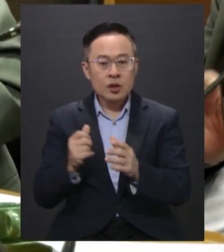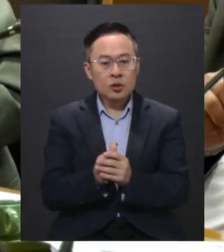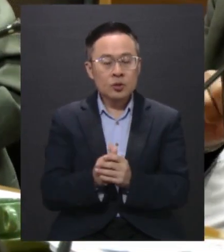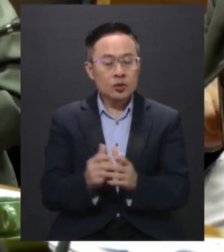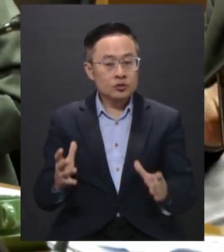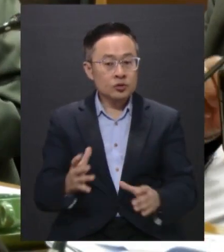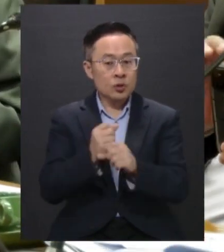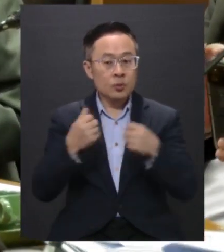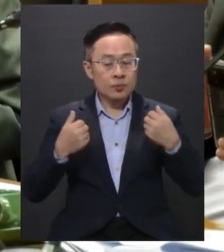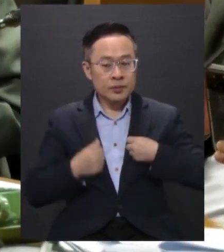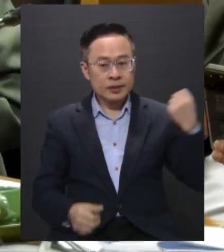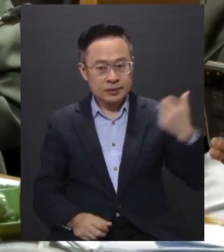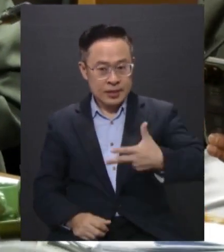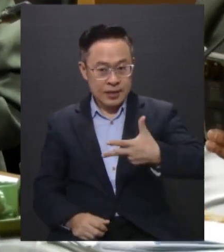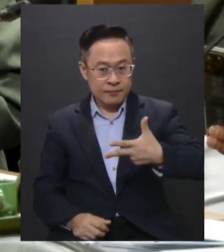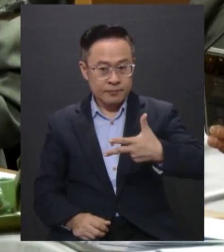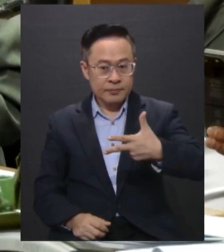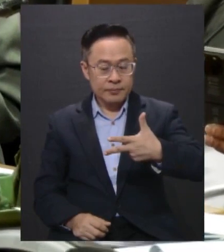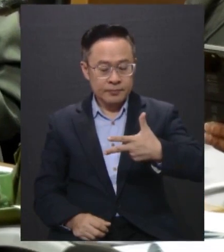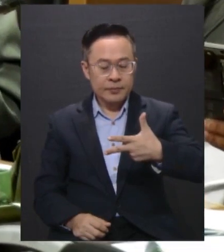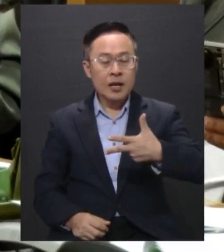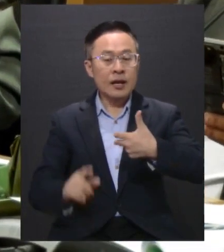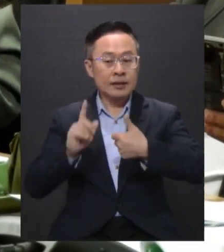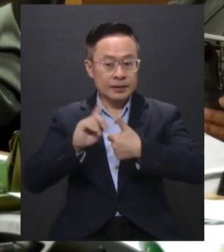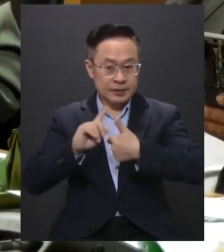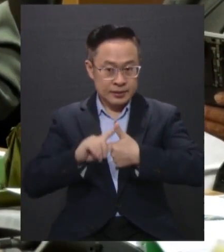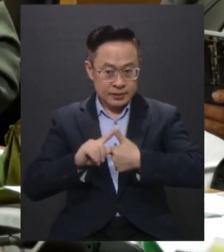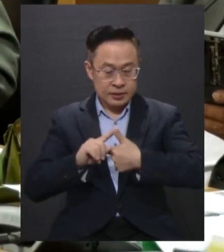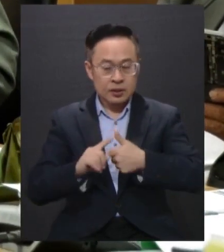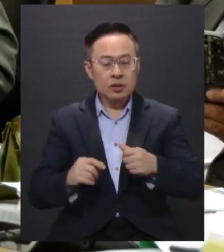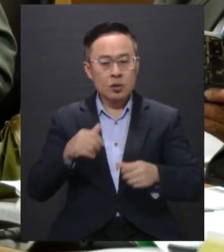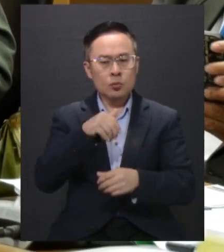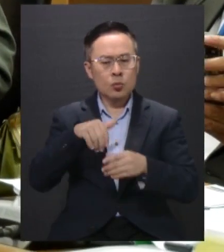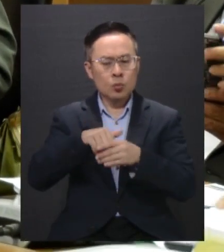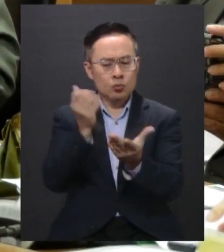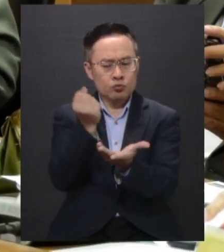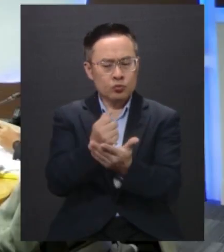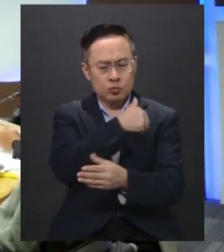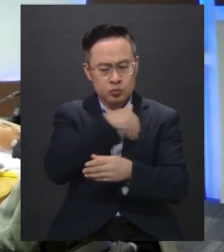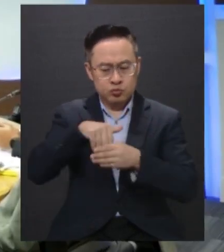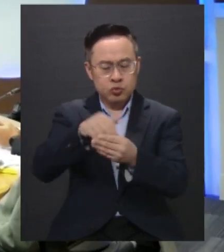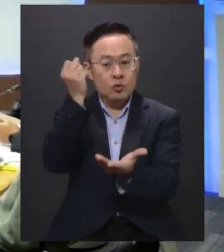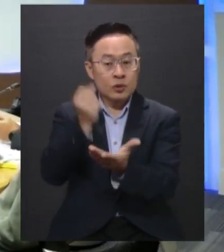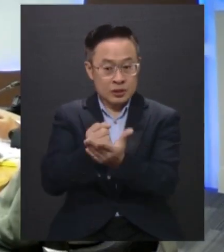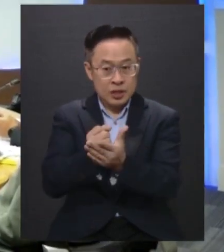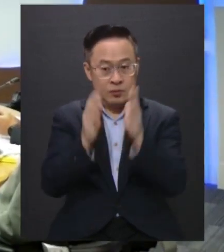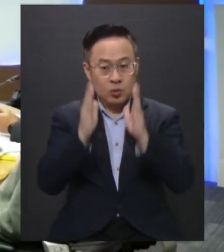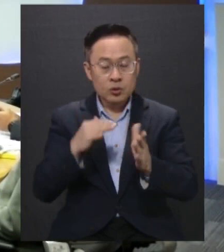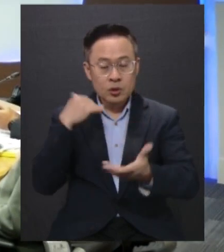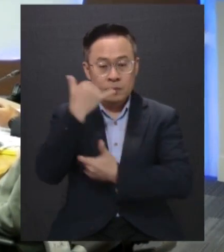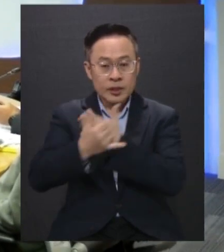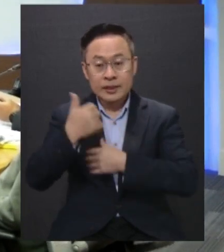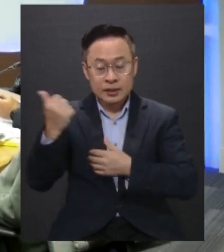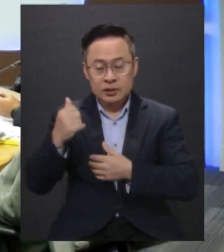ป็น3ประเด็นหลักๆค่ะเรื่องแรกเนี่ยคือเรื่องวีซ่านะคะสำหรับชาวต่างชาติที่จะเข้ามาเรียนมวย